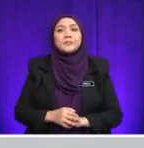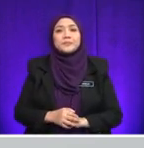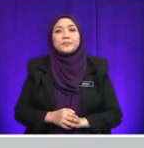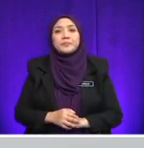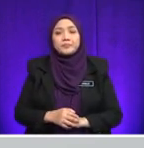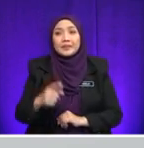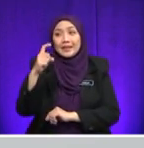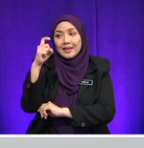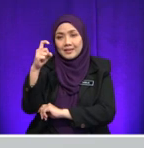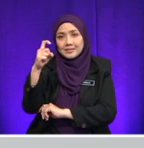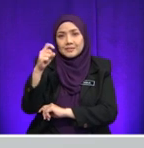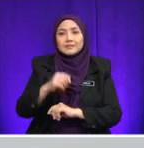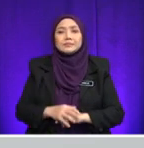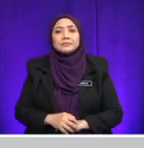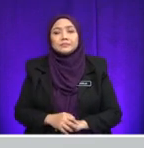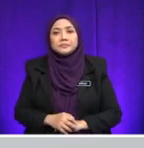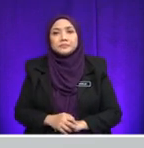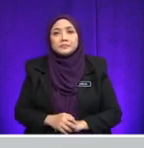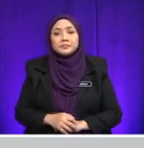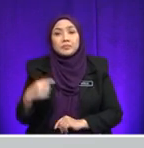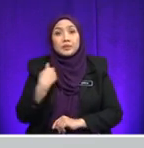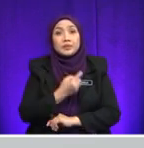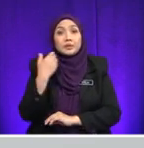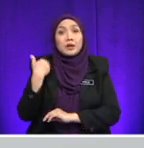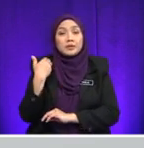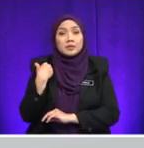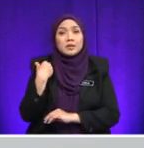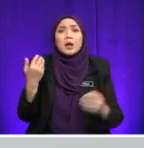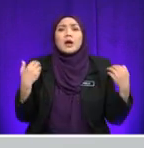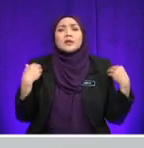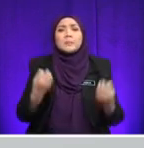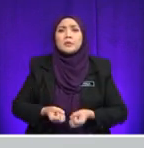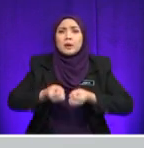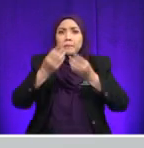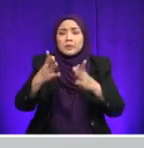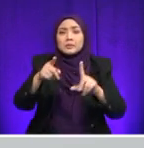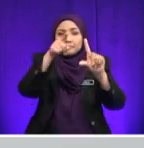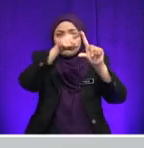X Oke jadi kita ada kaligo kan berapa segitiga